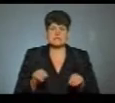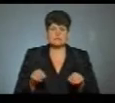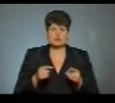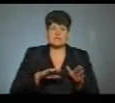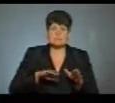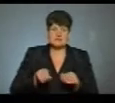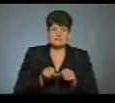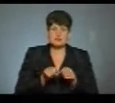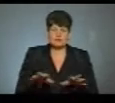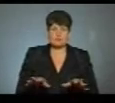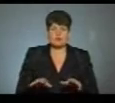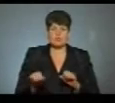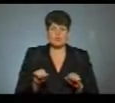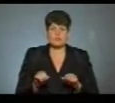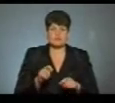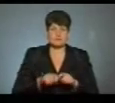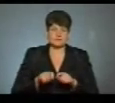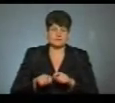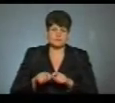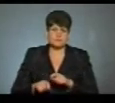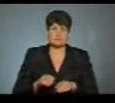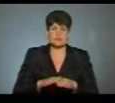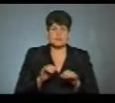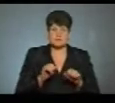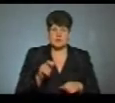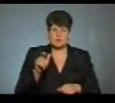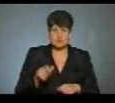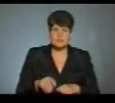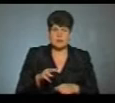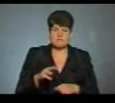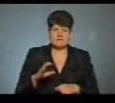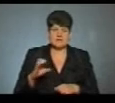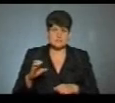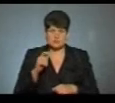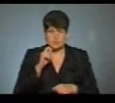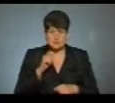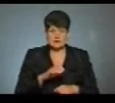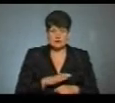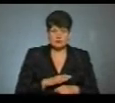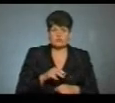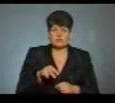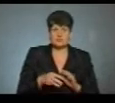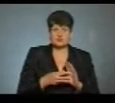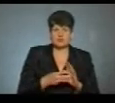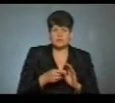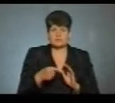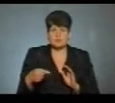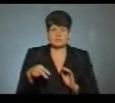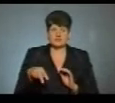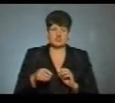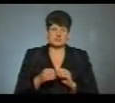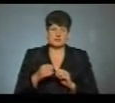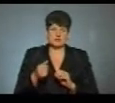після розформування управління моніторингу дотримання прав людини в системі МВС України, яке існувало у 2008-2010 роках.